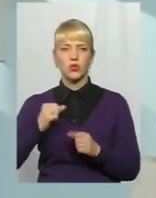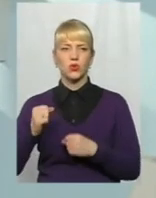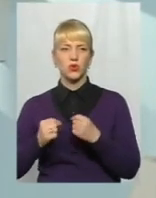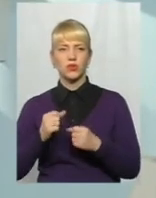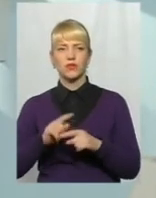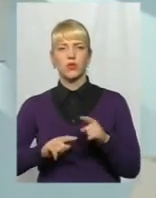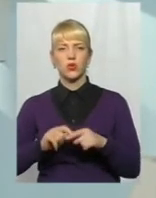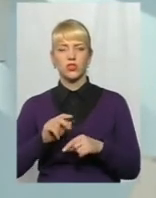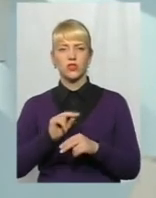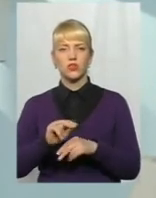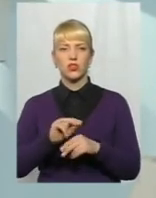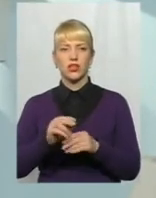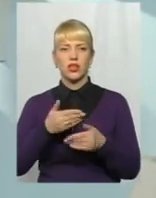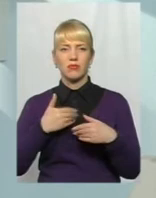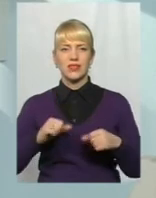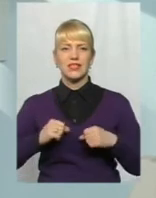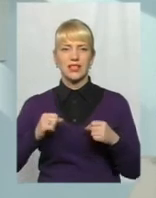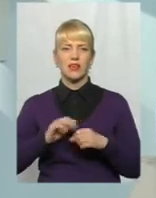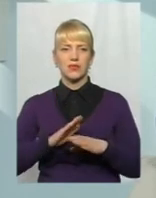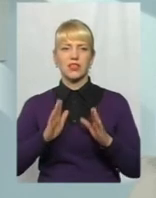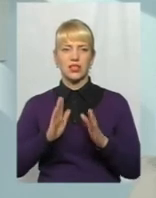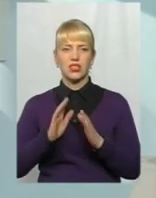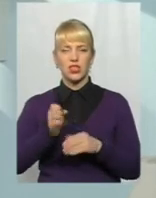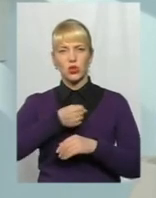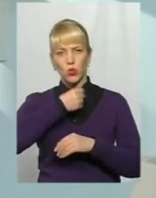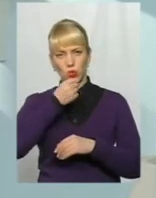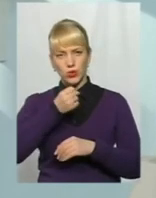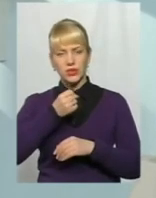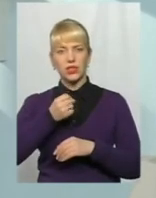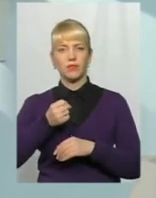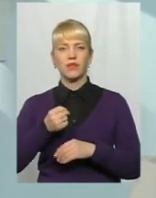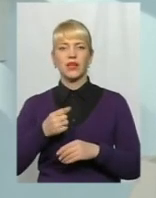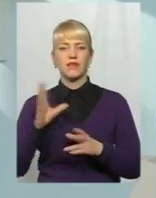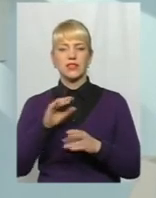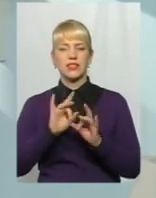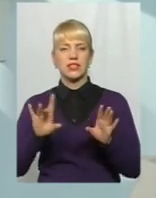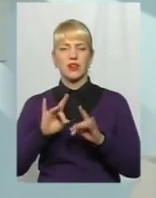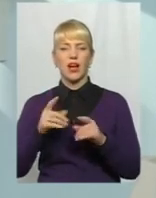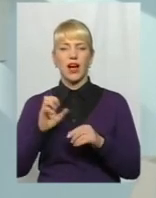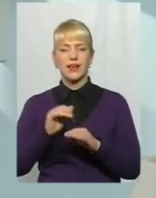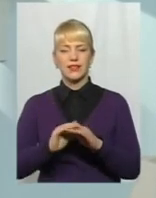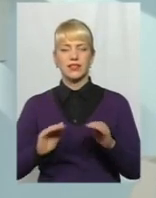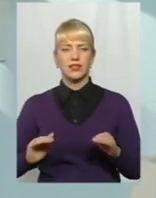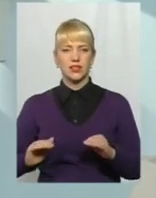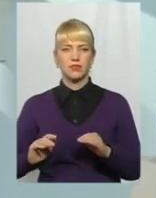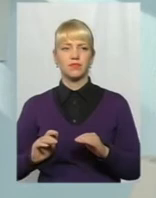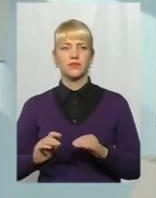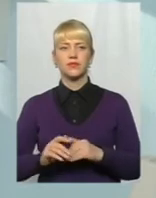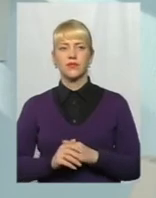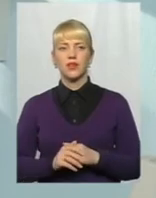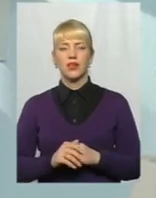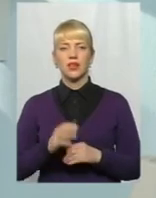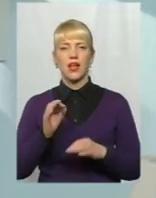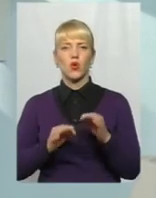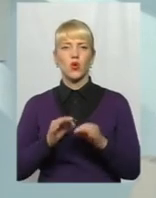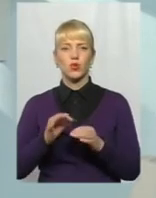родичів вчили. От ми стараємося не лише дорослим це все доносити, в першу чергу діткам маленьким, і